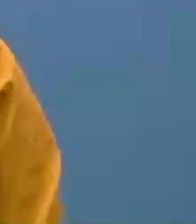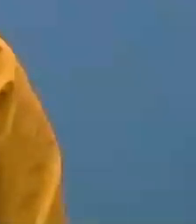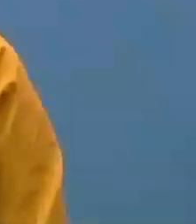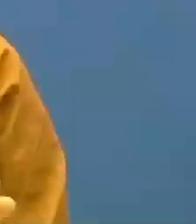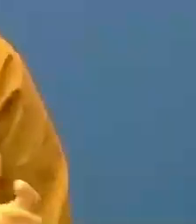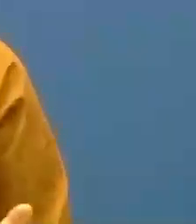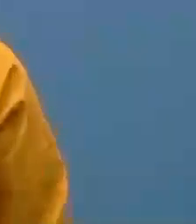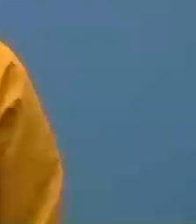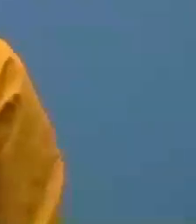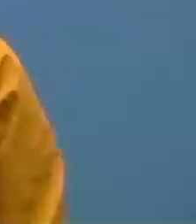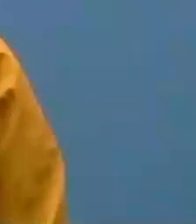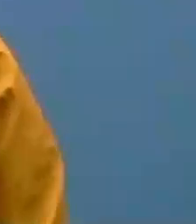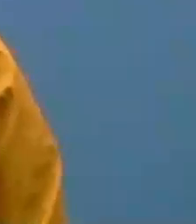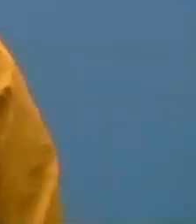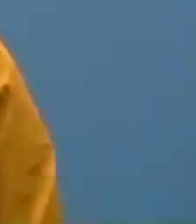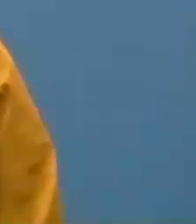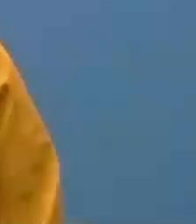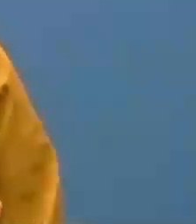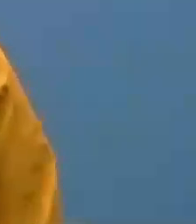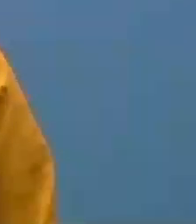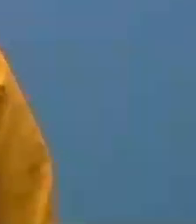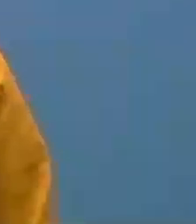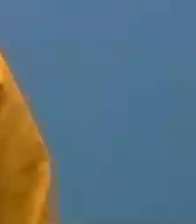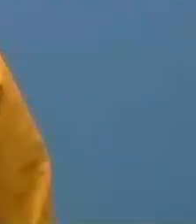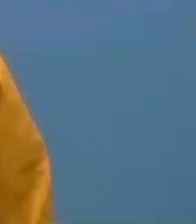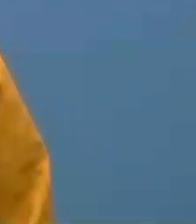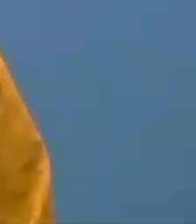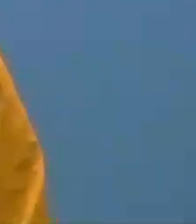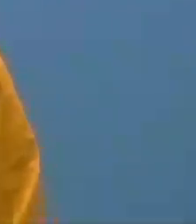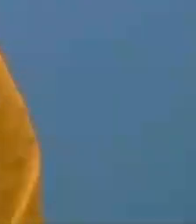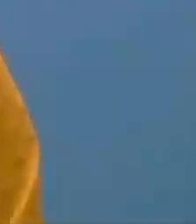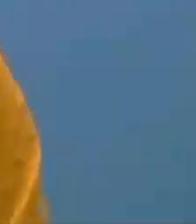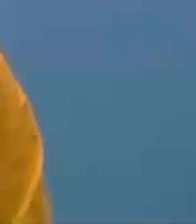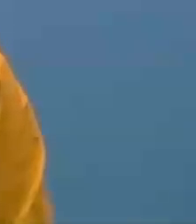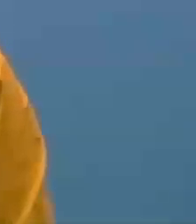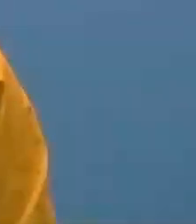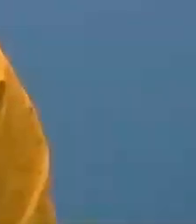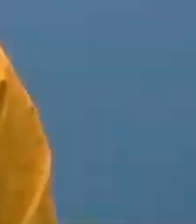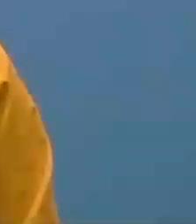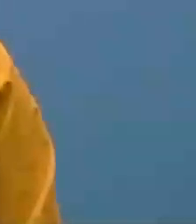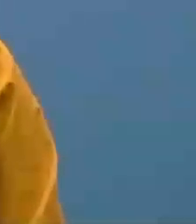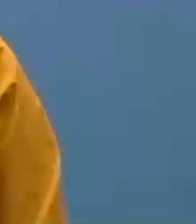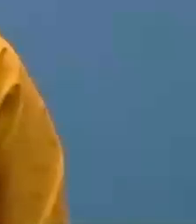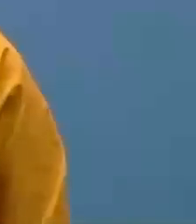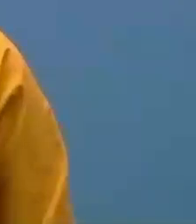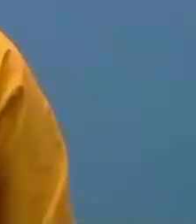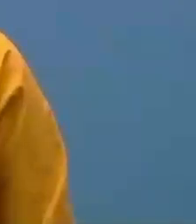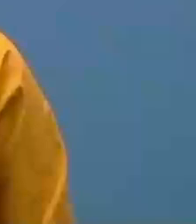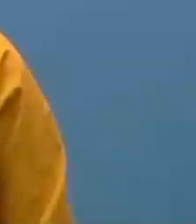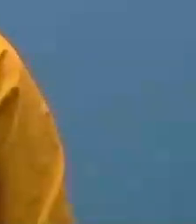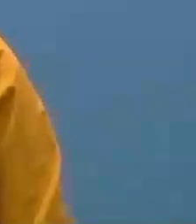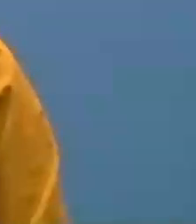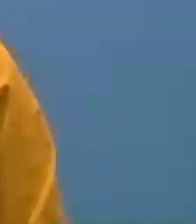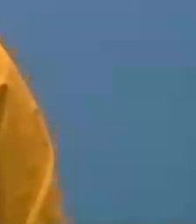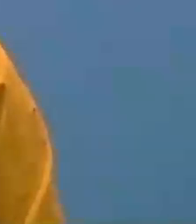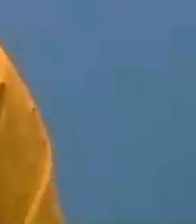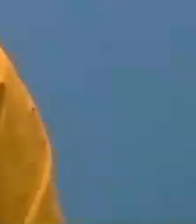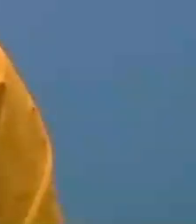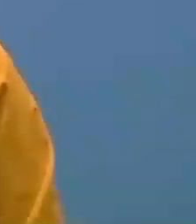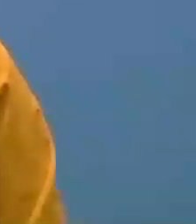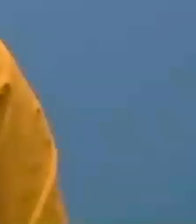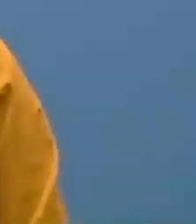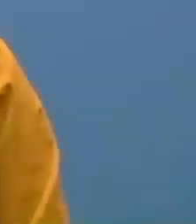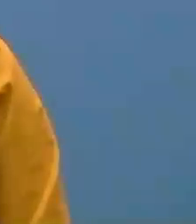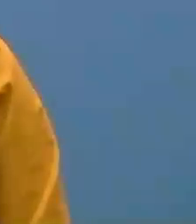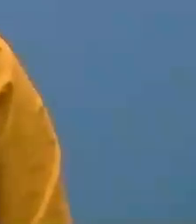只有创造主，这个全能的神，这个能够知道未来的神，他才能够给你人生的答案。